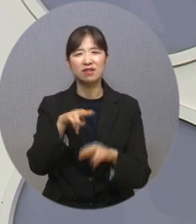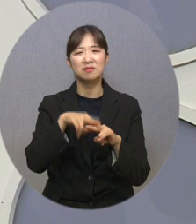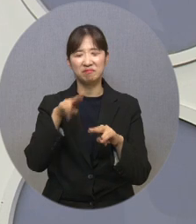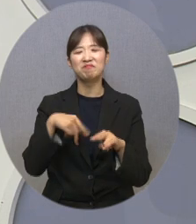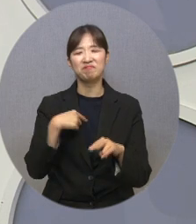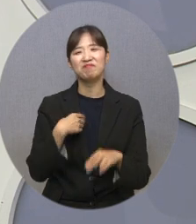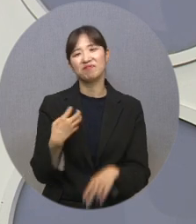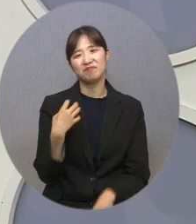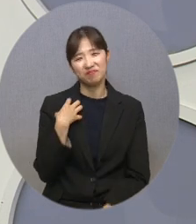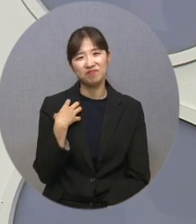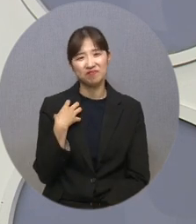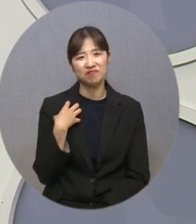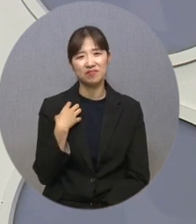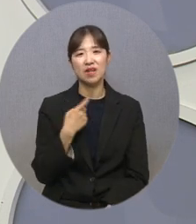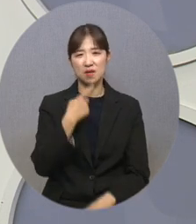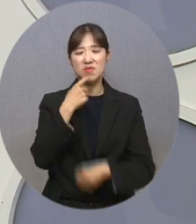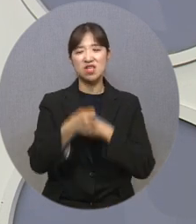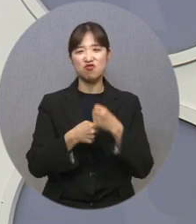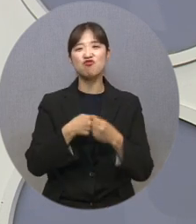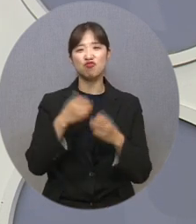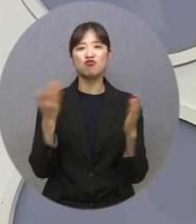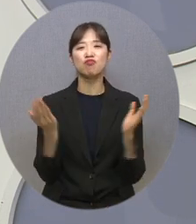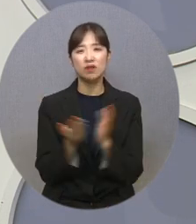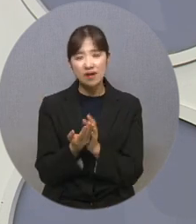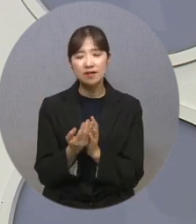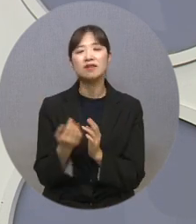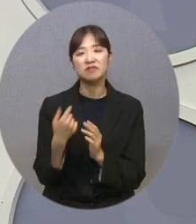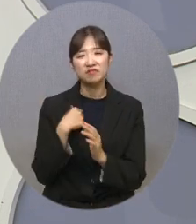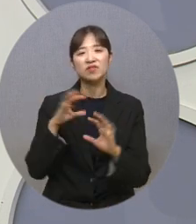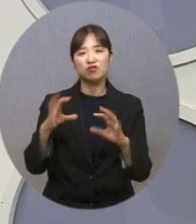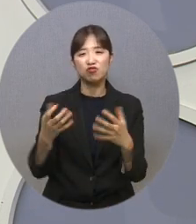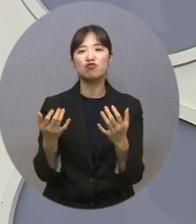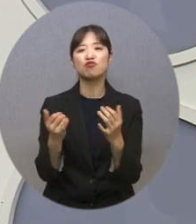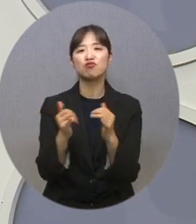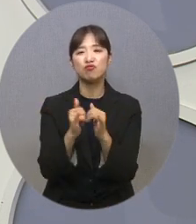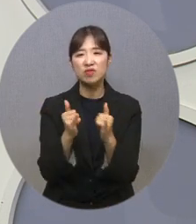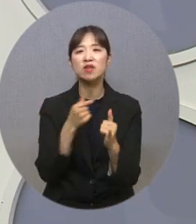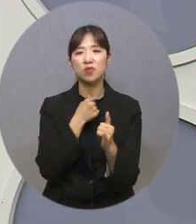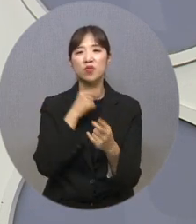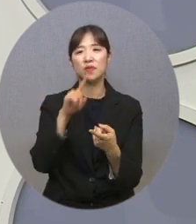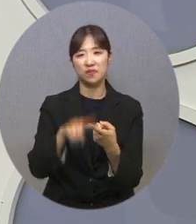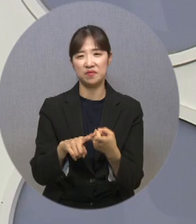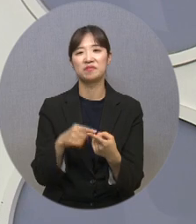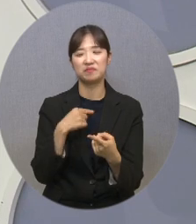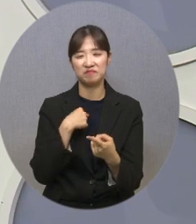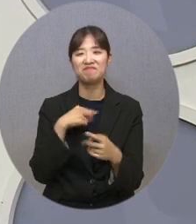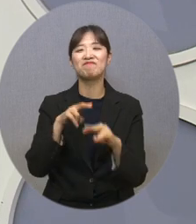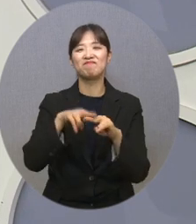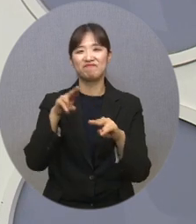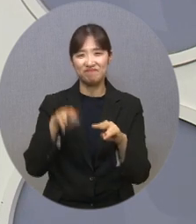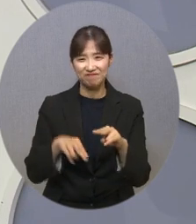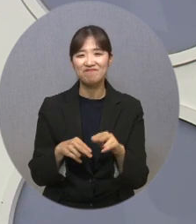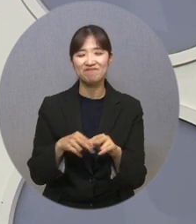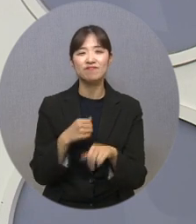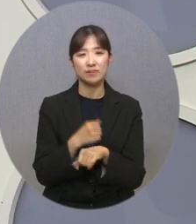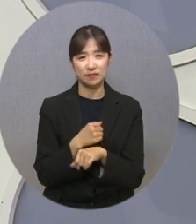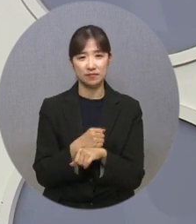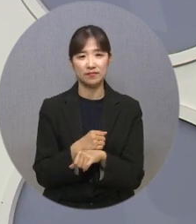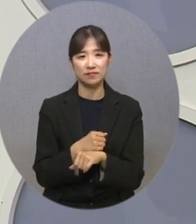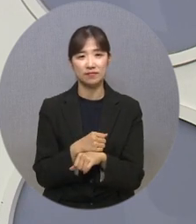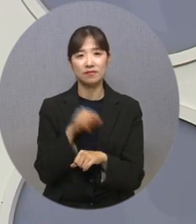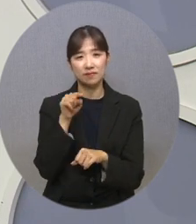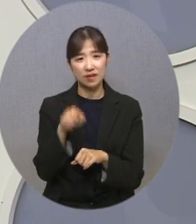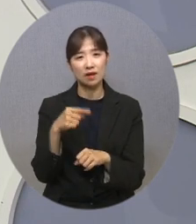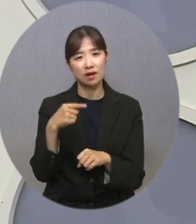책임을 짓고 민주적으로 물러나겠다. 국민이 원한다면. 그리고 물러난 거예요. 그래서